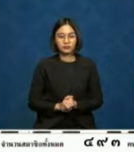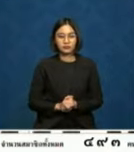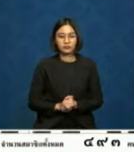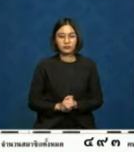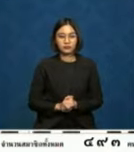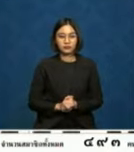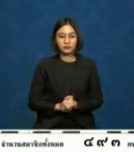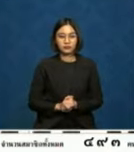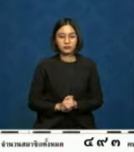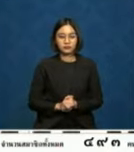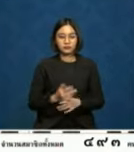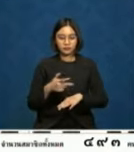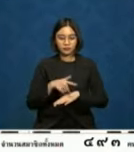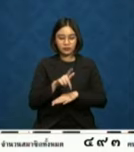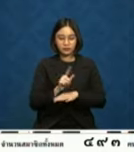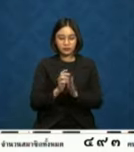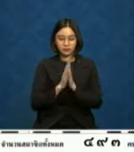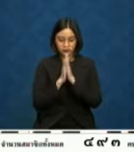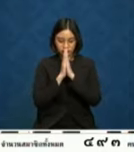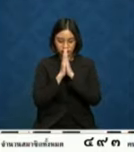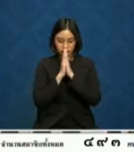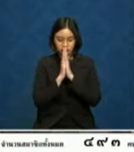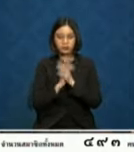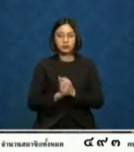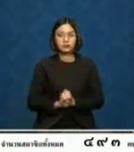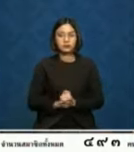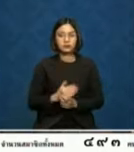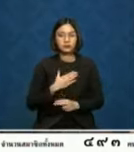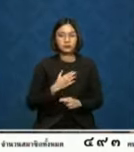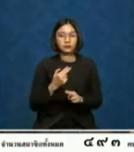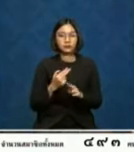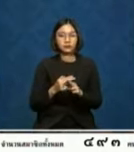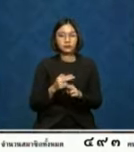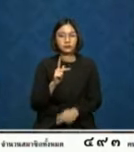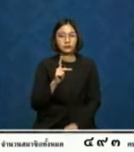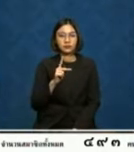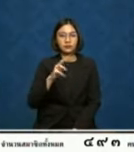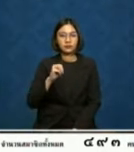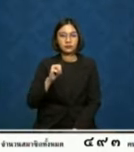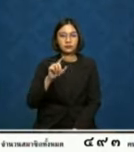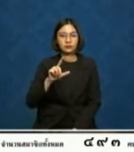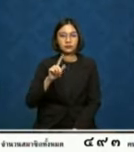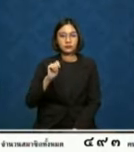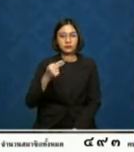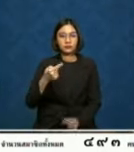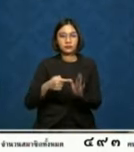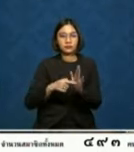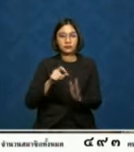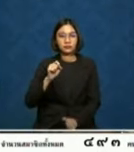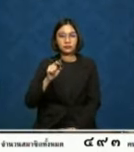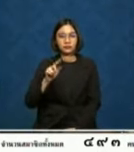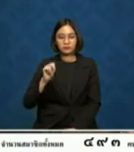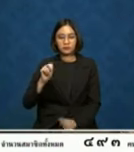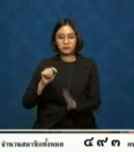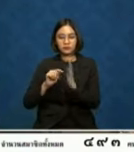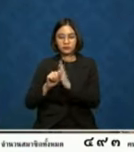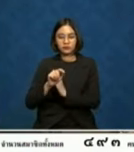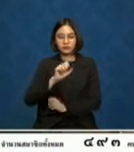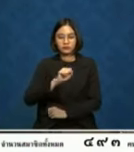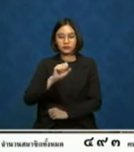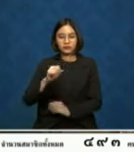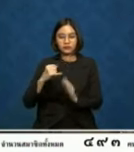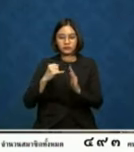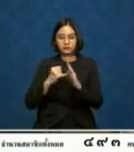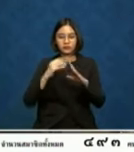ครับเรียนท่านประธานสภาผู้แทนราษฎรค่ะดิฉันกมนทัตกิตติสุนทรสกุลผู้แทนราษฎร